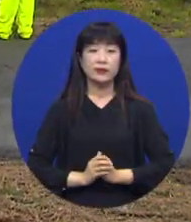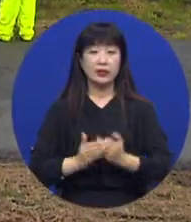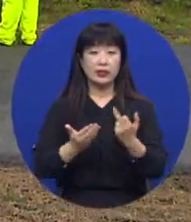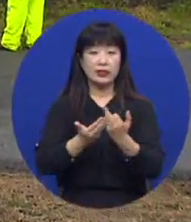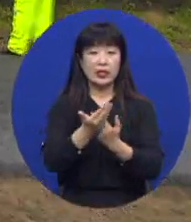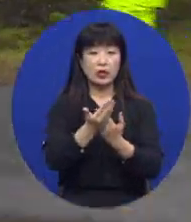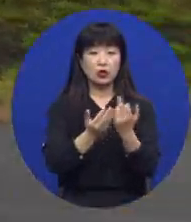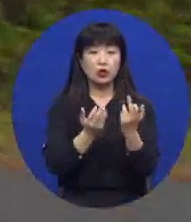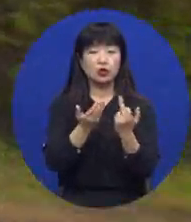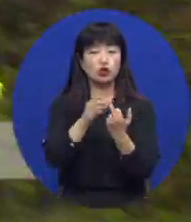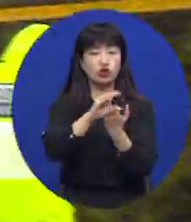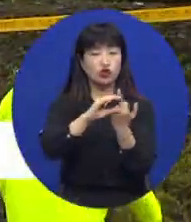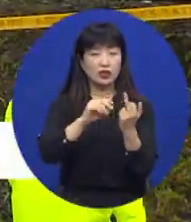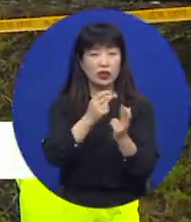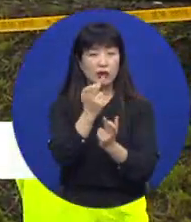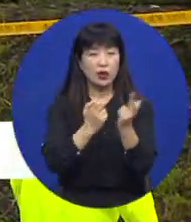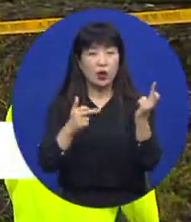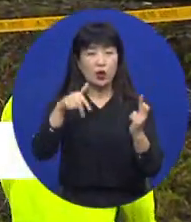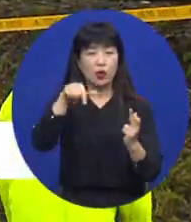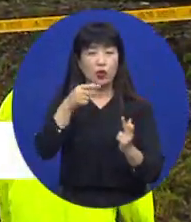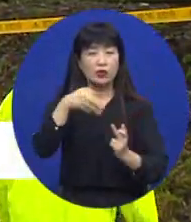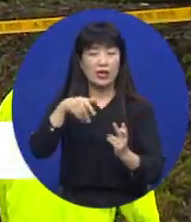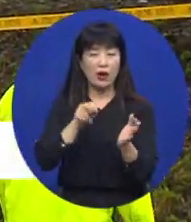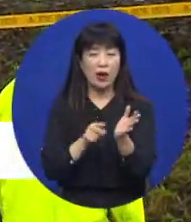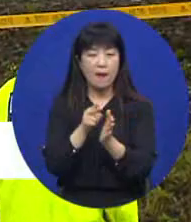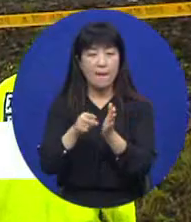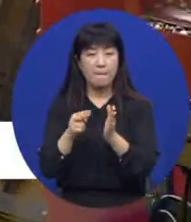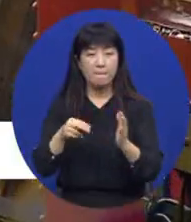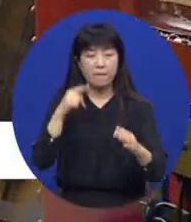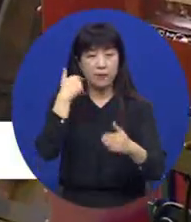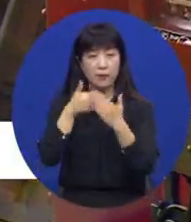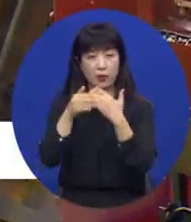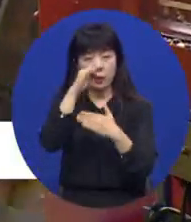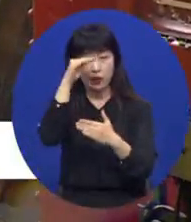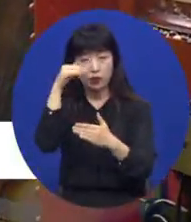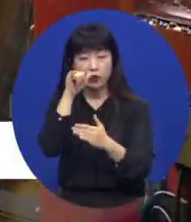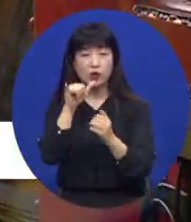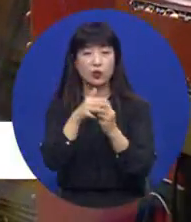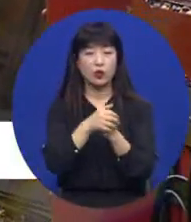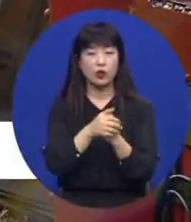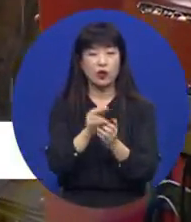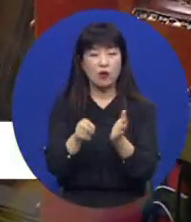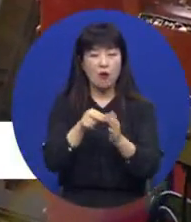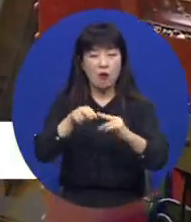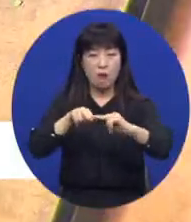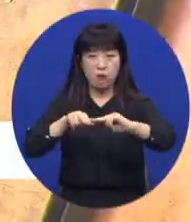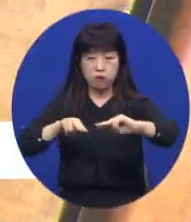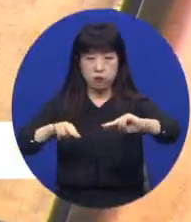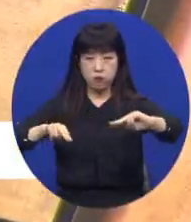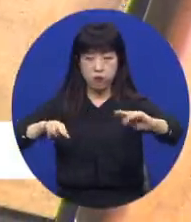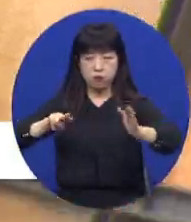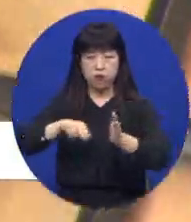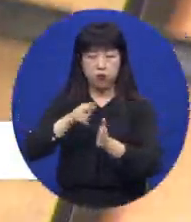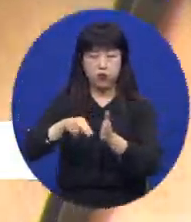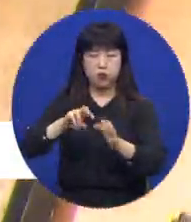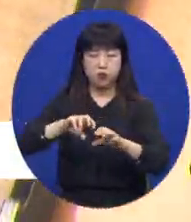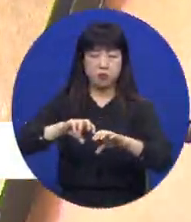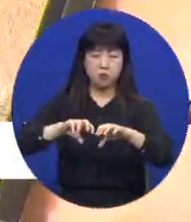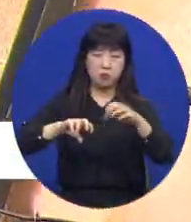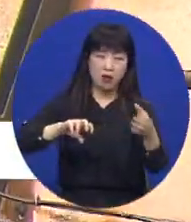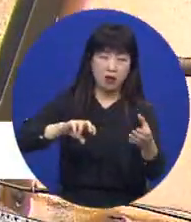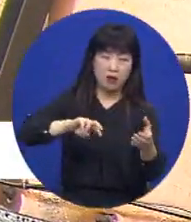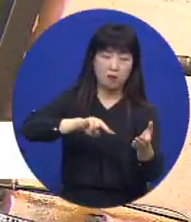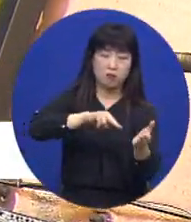제주도 중산간 숲지대인 곶자왈를 탐방할 수 있는 테마공원. 열차의 일부가 선로를 벗어나 바퀴를 드러낸 채